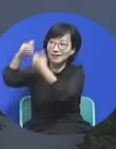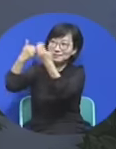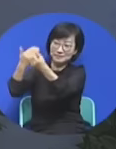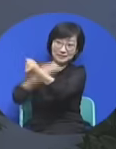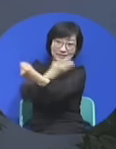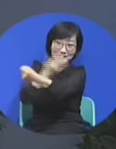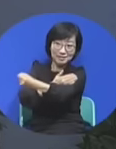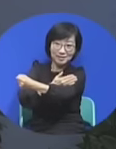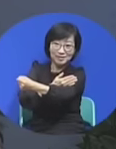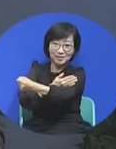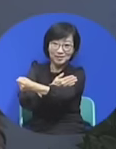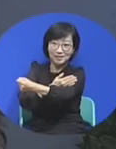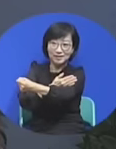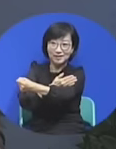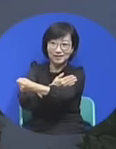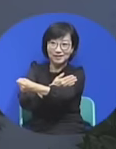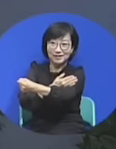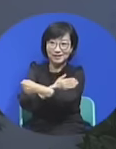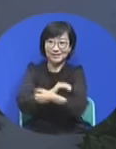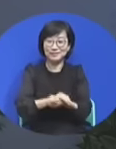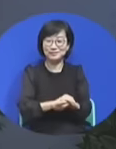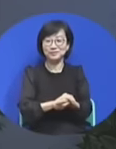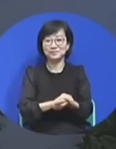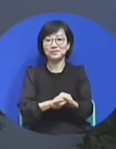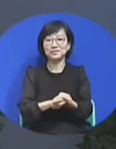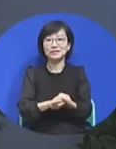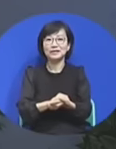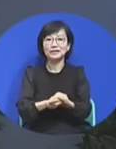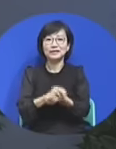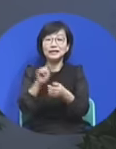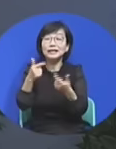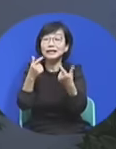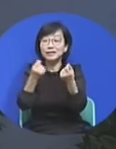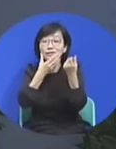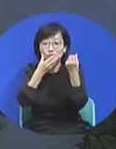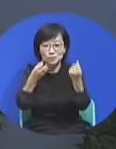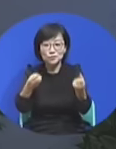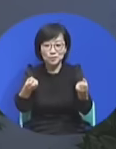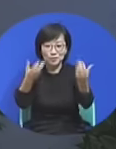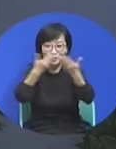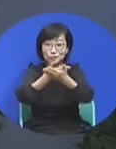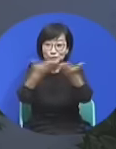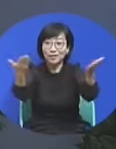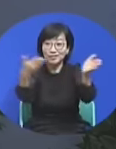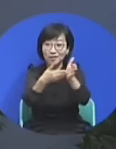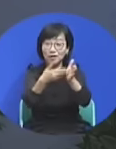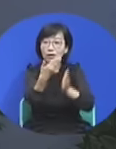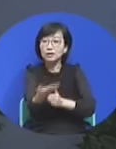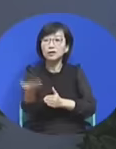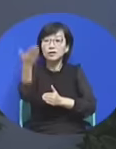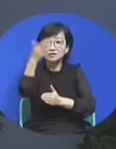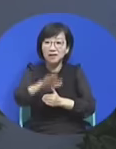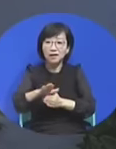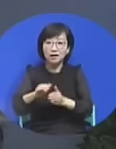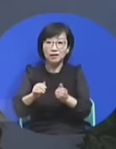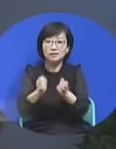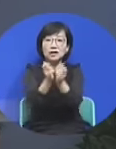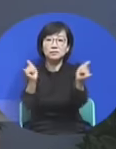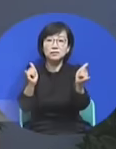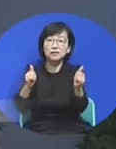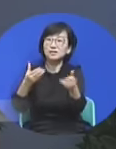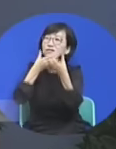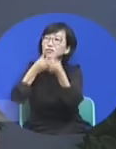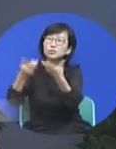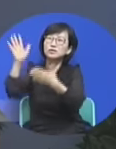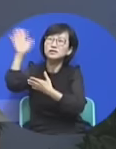of the Pentecost is God's power. 이렇게 축복을 하나님 주신 거예요. God has given this tremendous blessing. 근데 인간이 이 축복을 안 받겠다는 거예요. But people